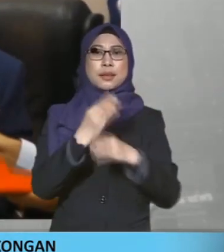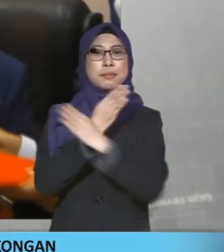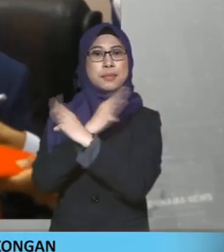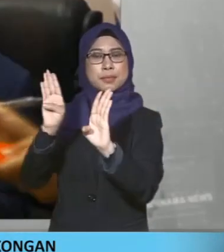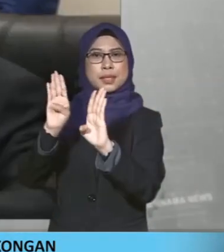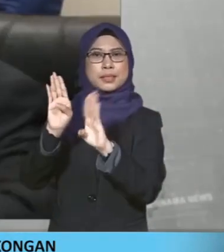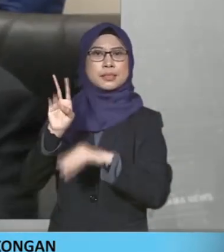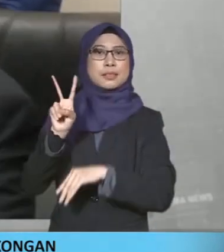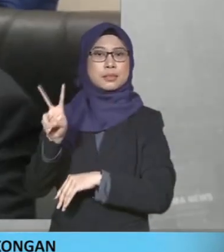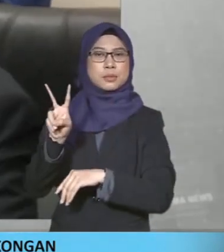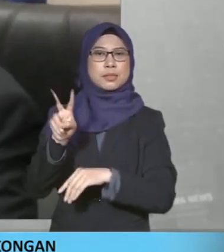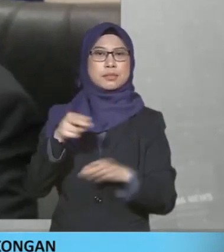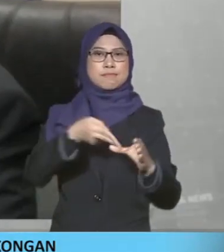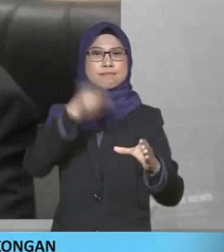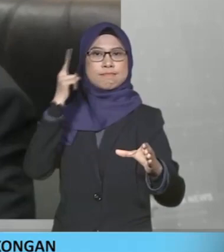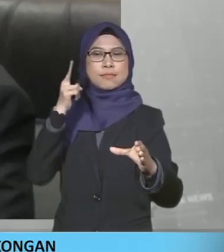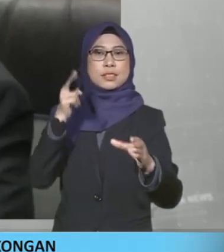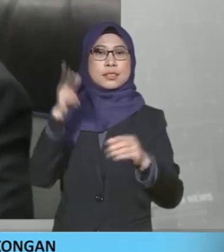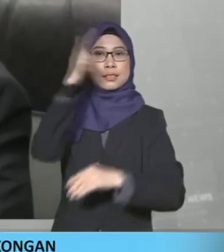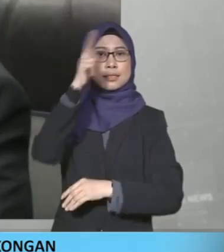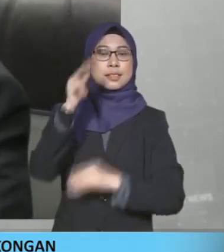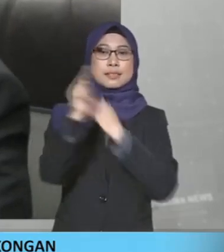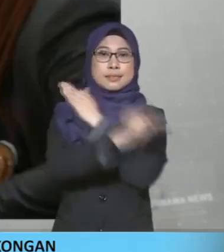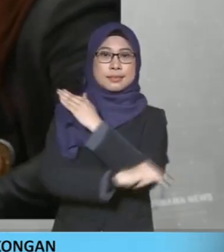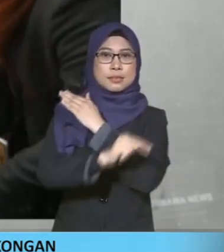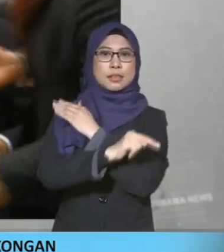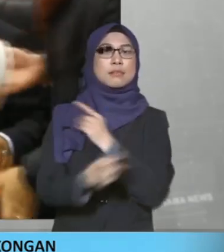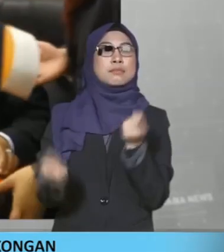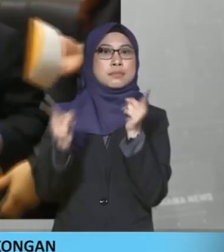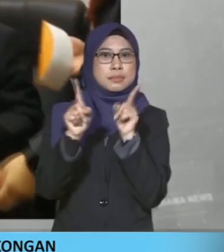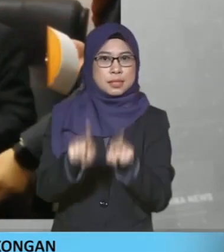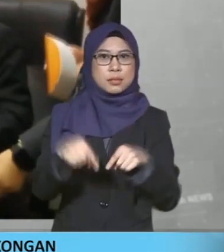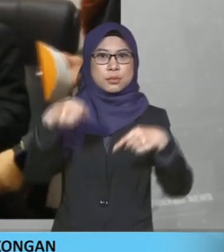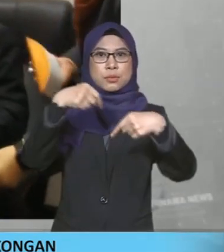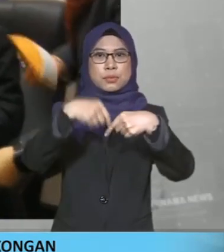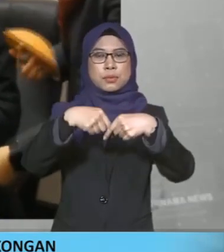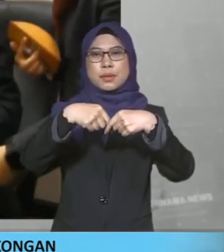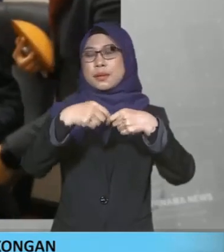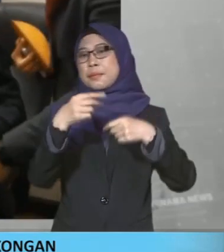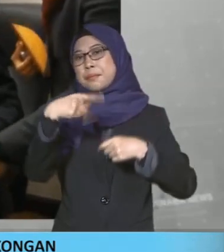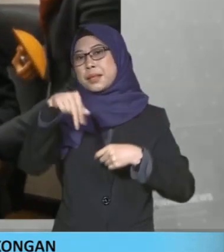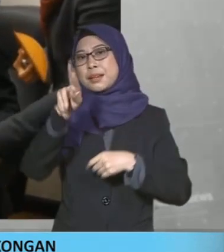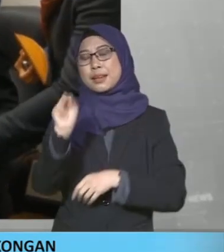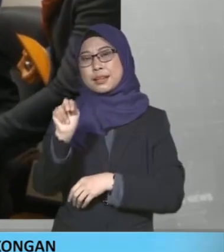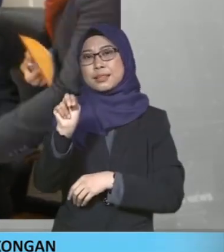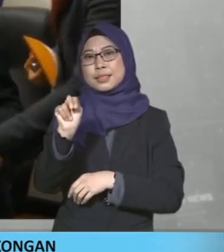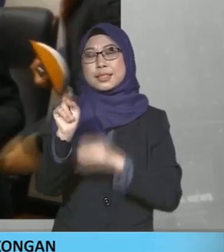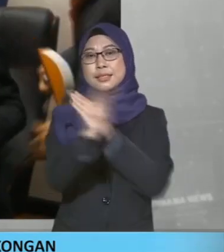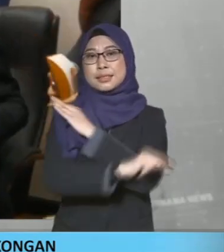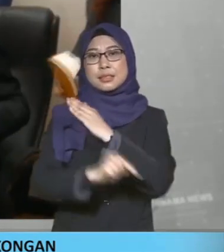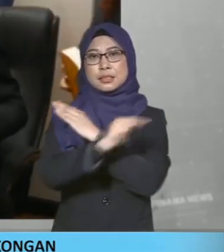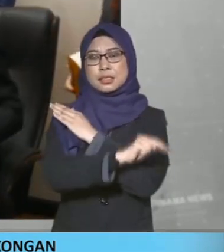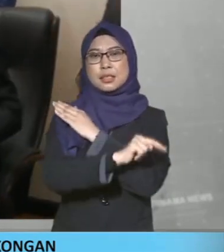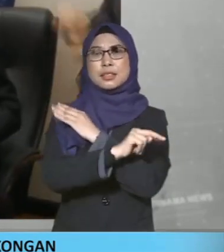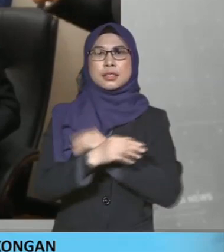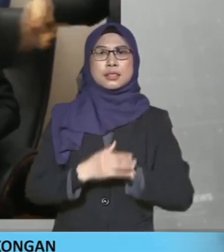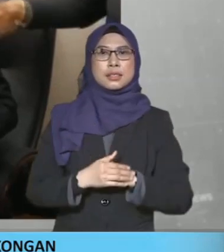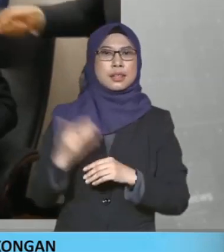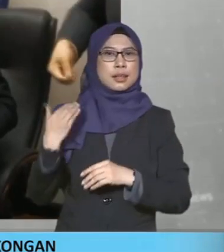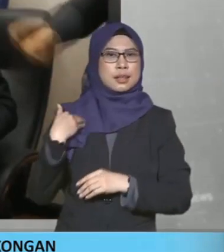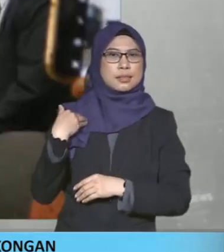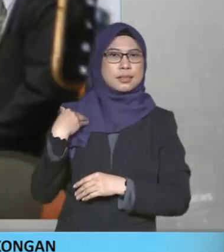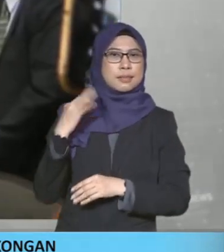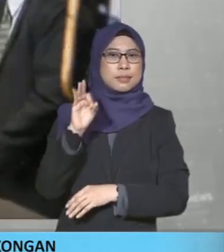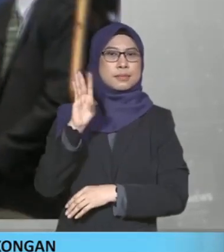menarik sokongan terhadap kerajaan negeri serta menyebabkan berlaku pilihan raya negeri. Tangkap layar daripada status seorang